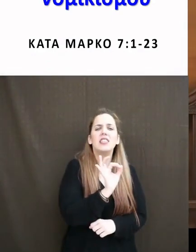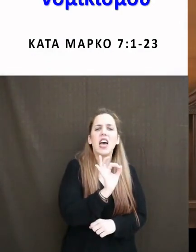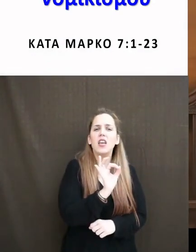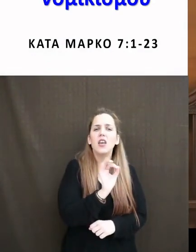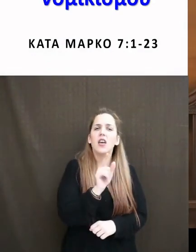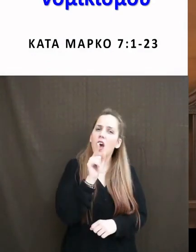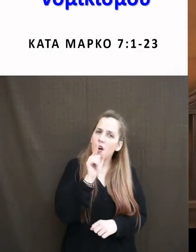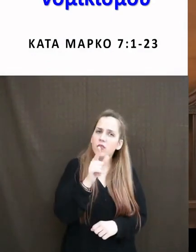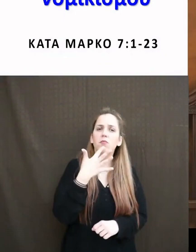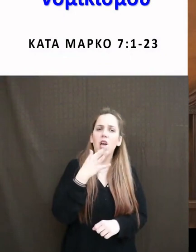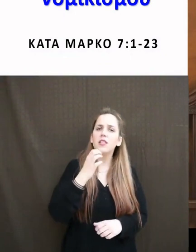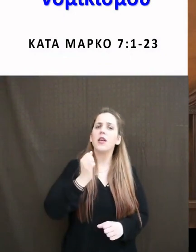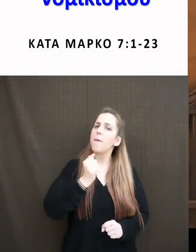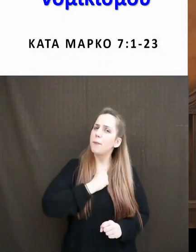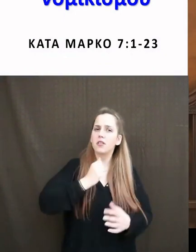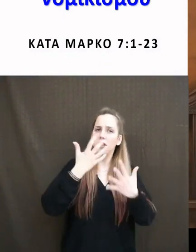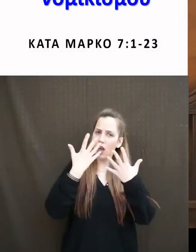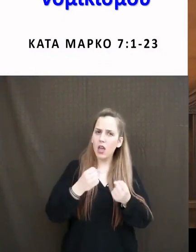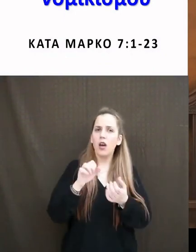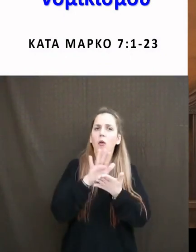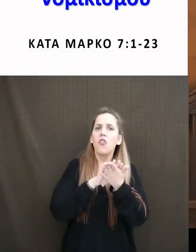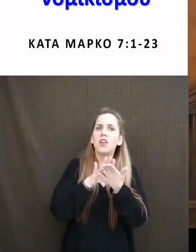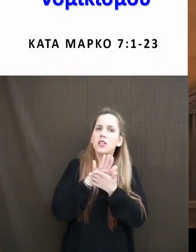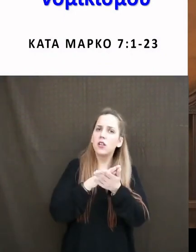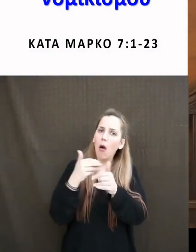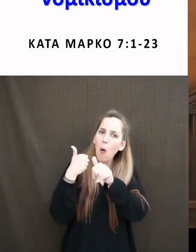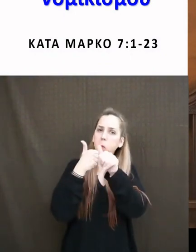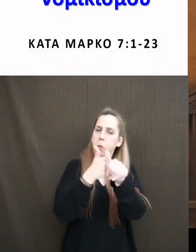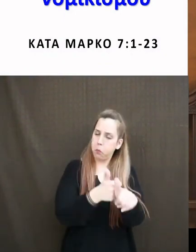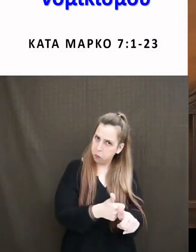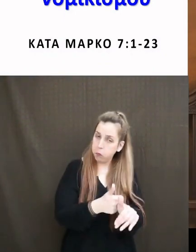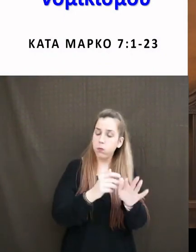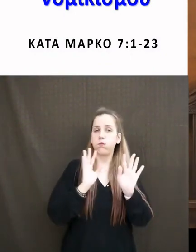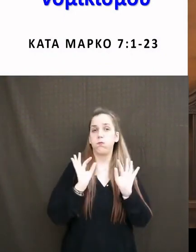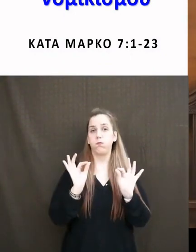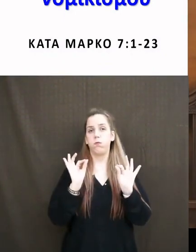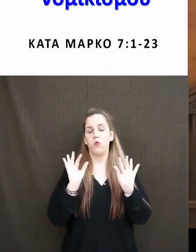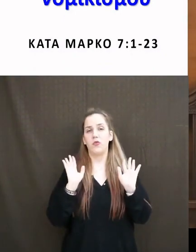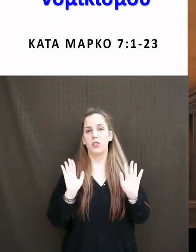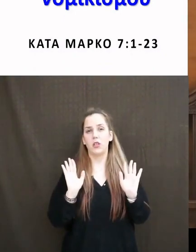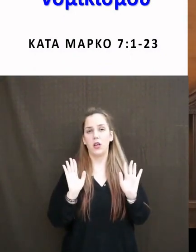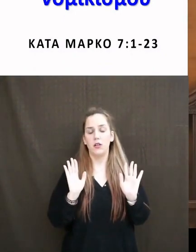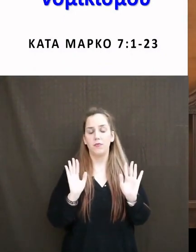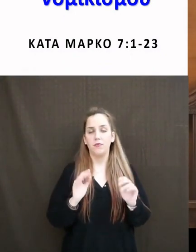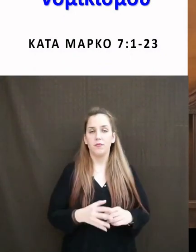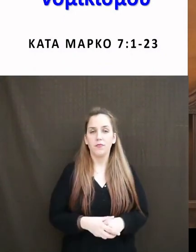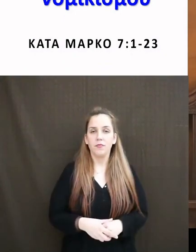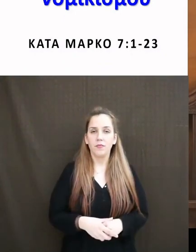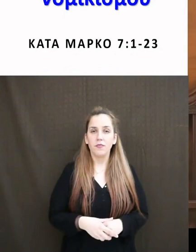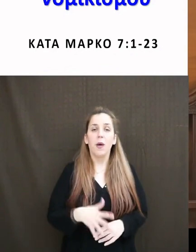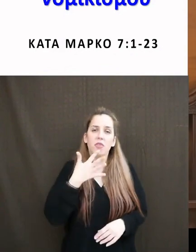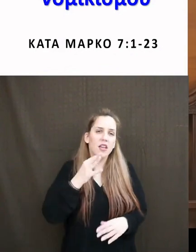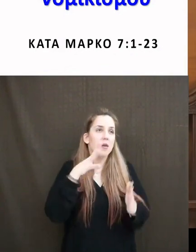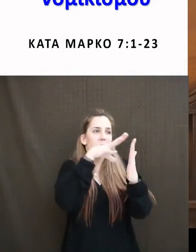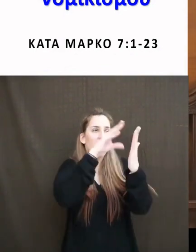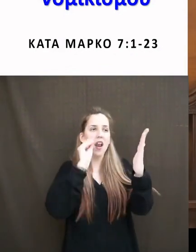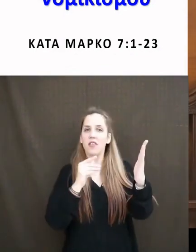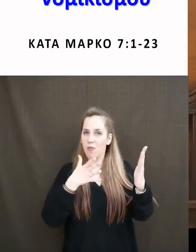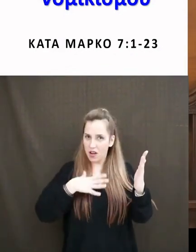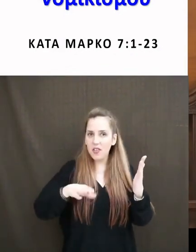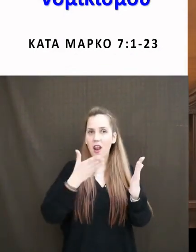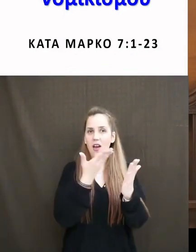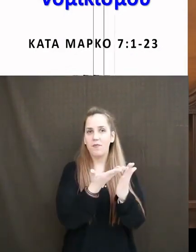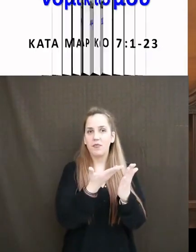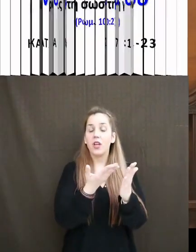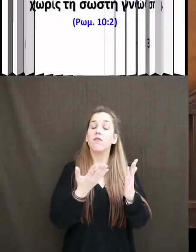πραγματικά πιστοί και στους οποίους ήθελες να μοιάσεις. Στυλοβάτες της κοινωνίας και του έθνους. Δυστυχώς όμως γράφει ο